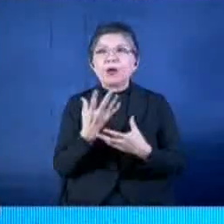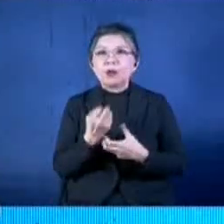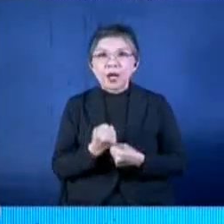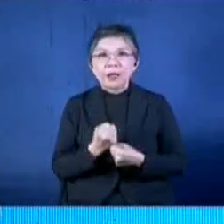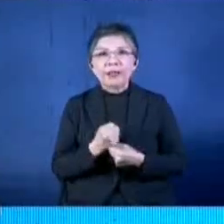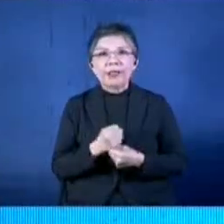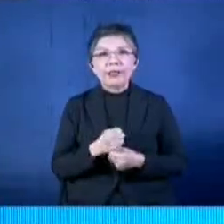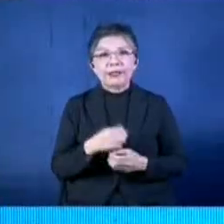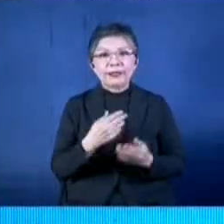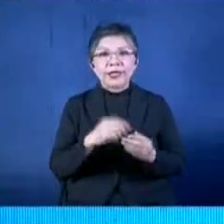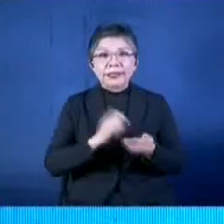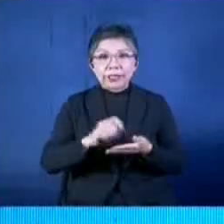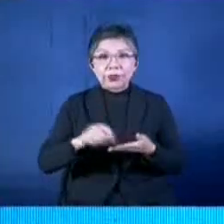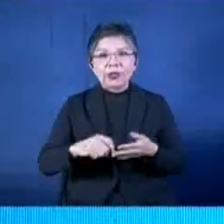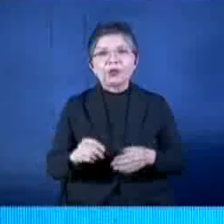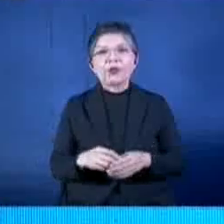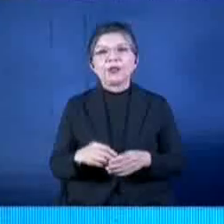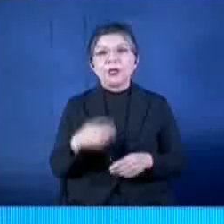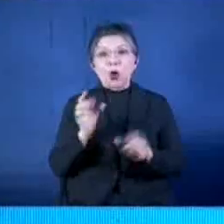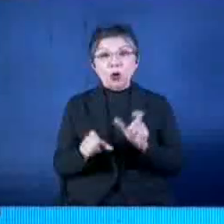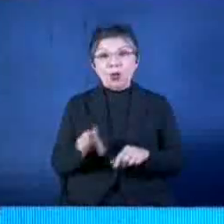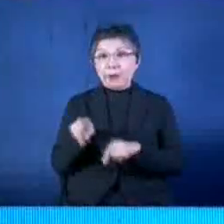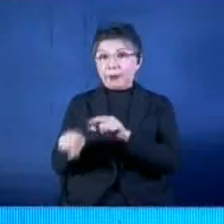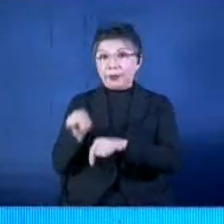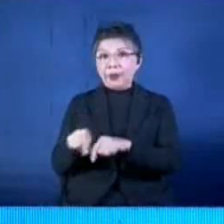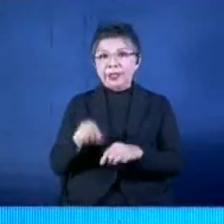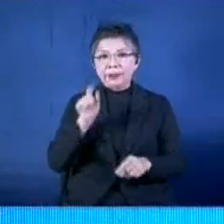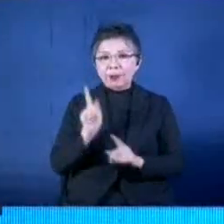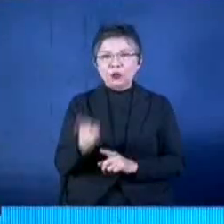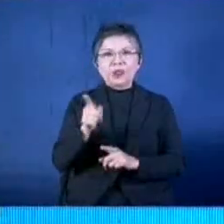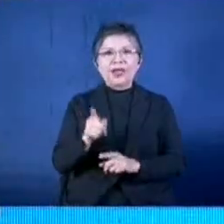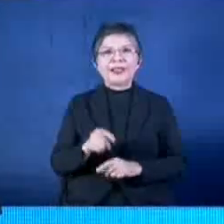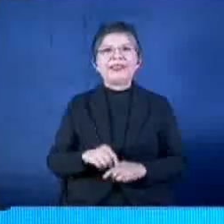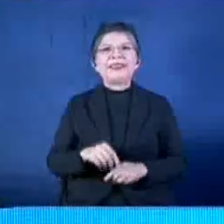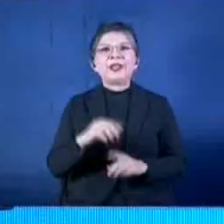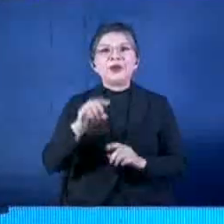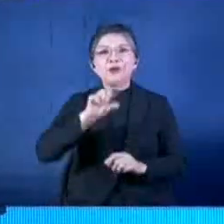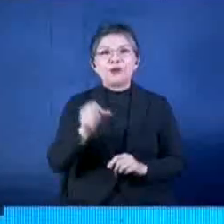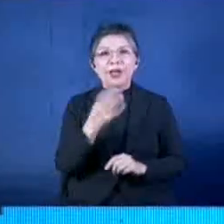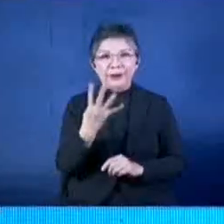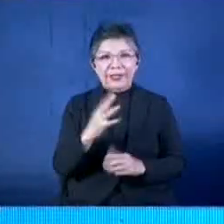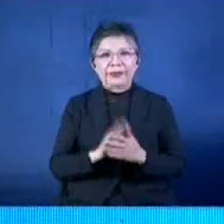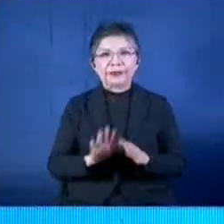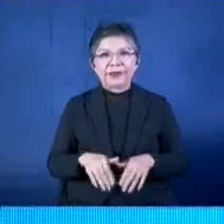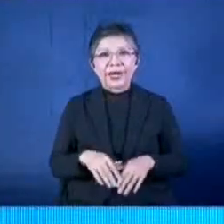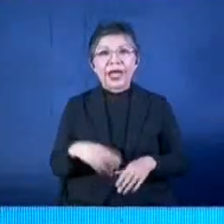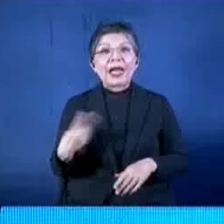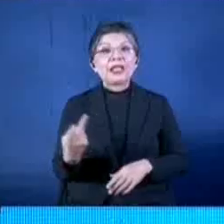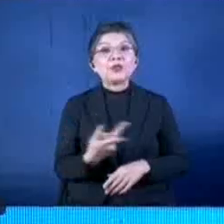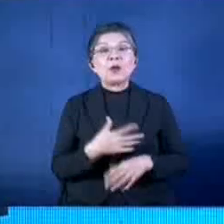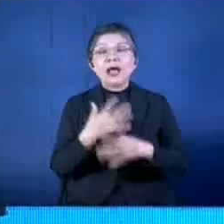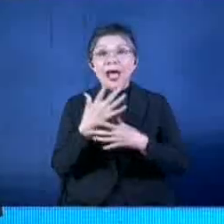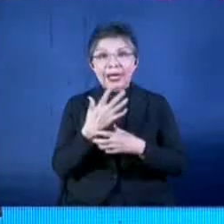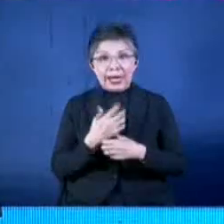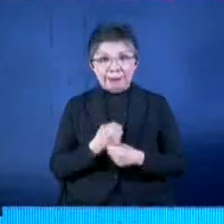ini menjadi referensi untuk calon pemilih memutuskan pilihannya di April mendatang. Betul saja. Dan pastinya kita semua berharap pada malam